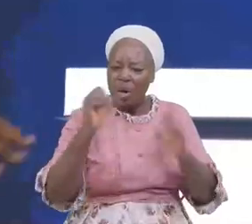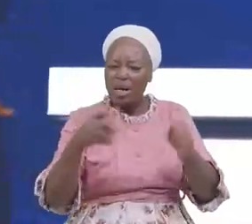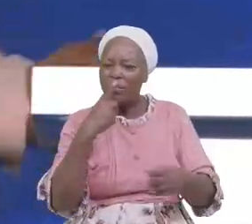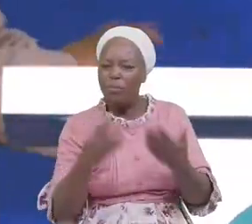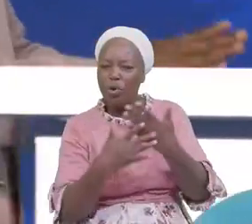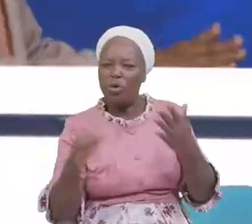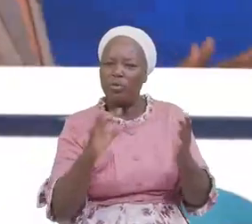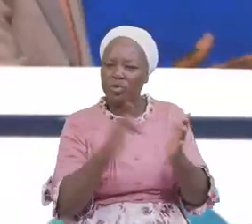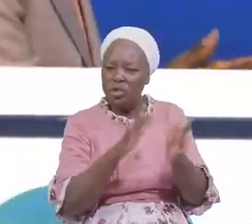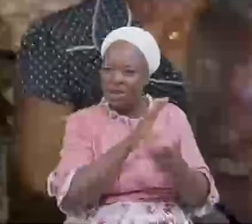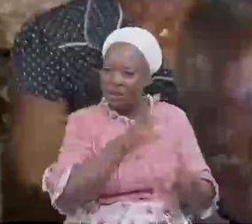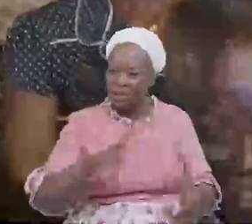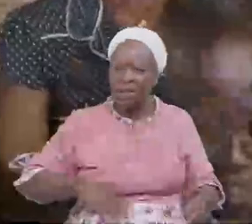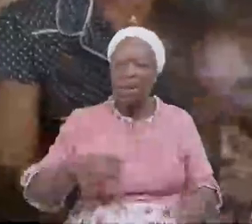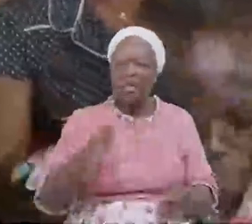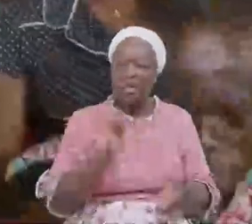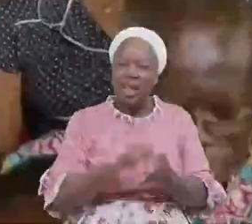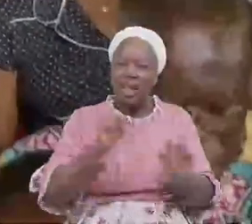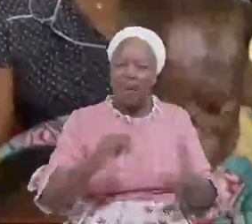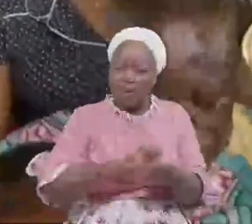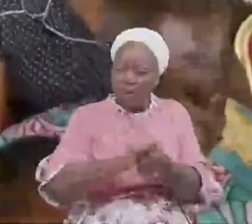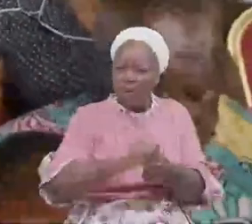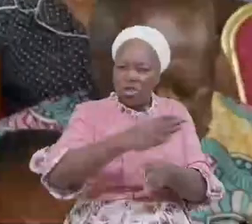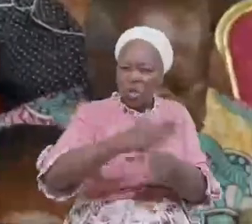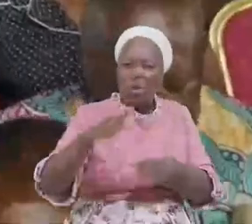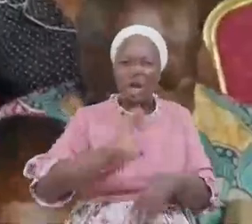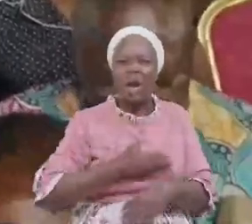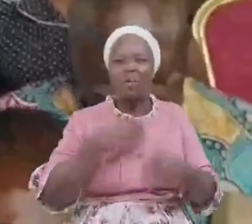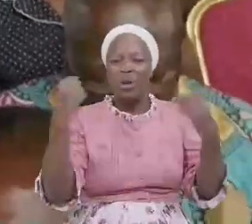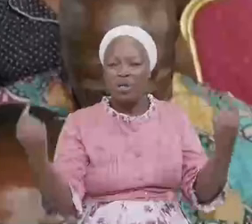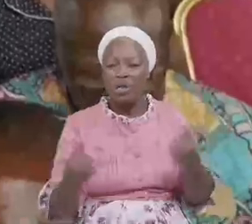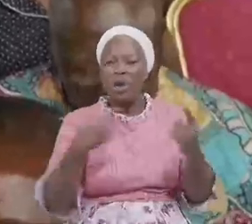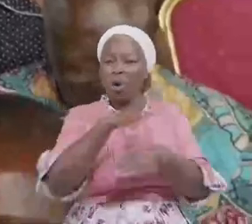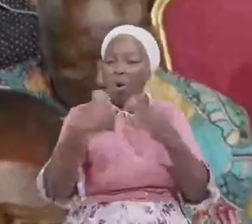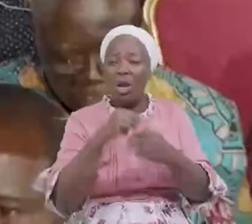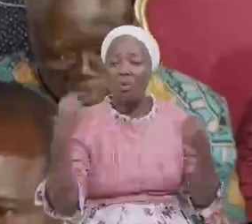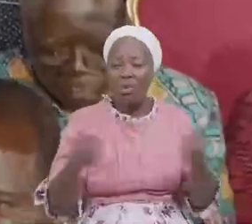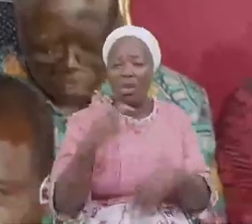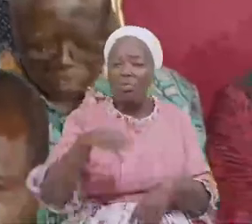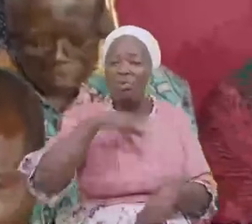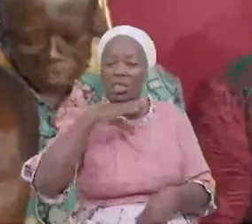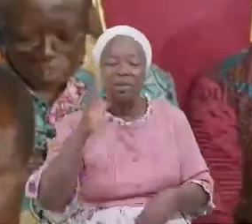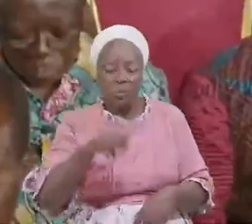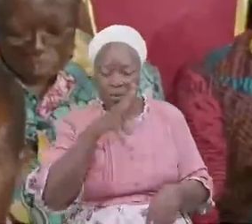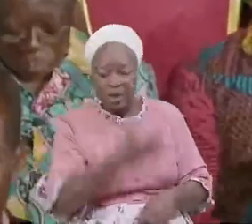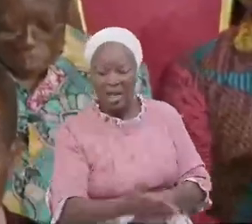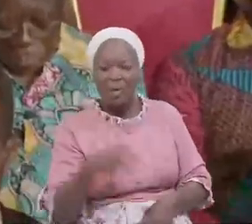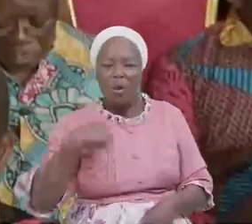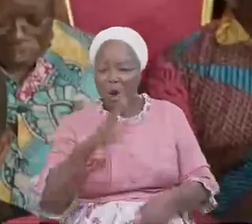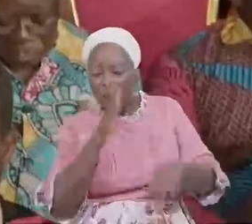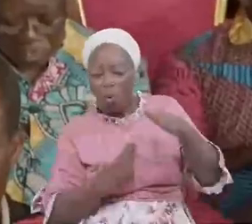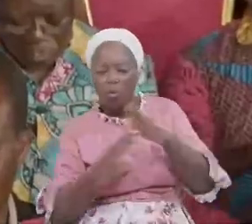force à se tirer d'affaire, à se débarrasser du péché. Seul Jésus-Christ peut nous aider et nous